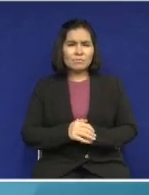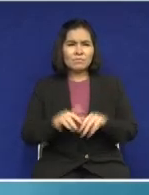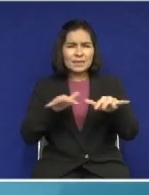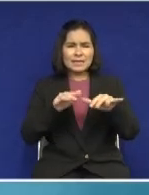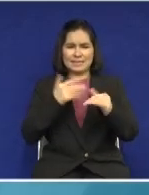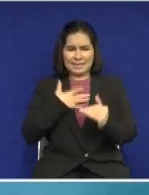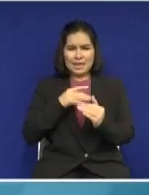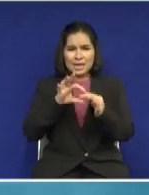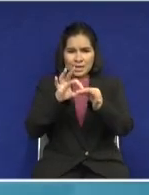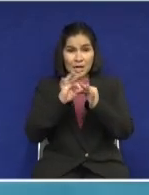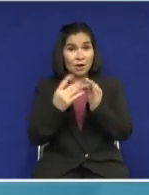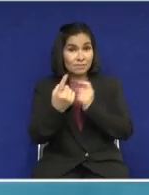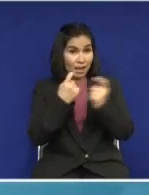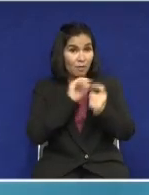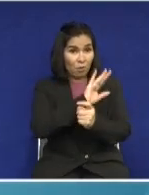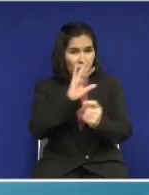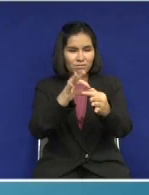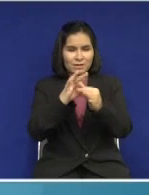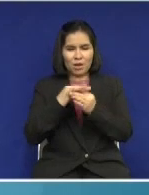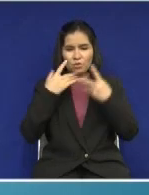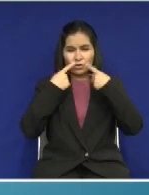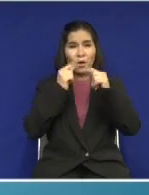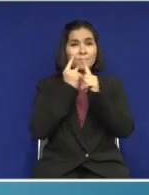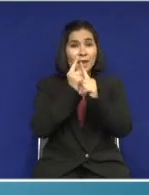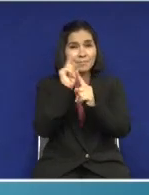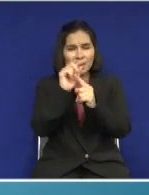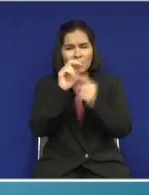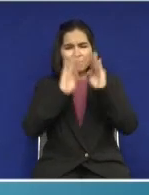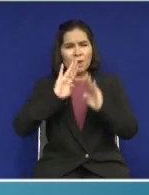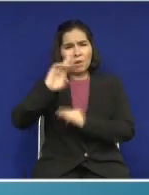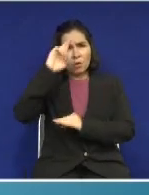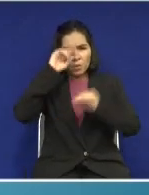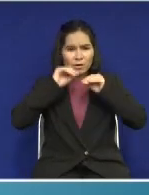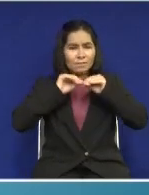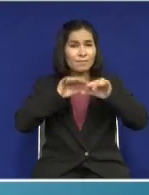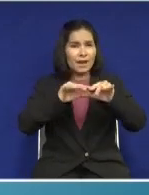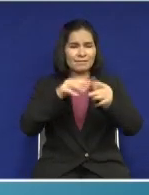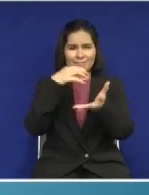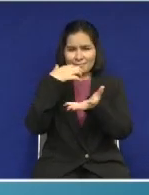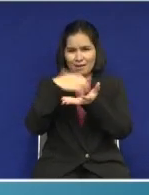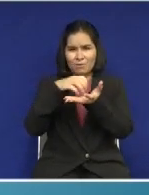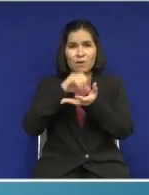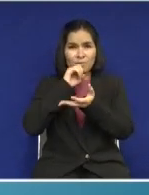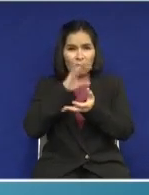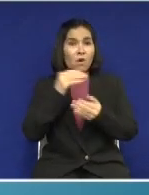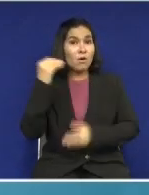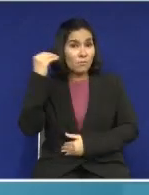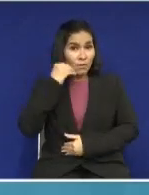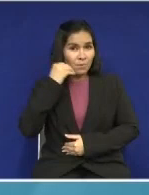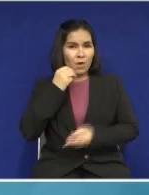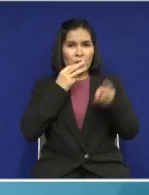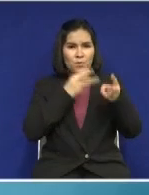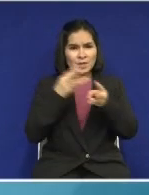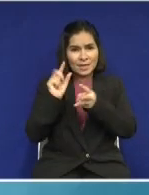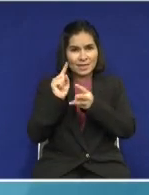างหลักการของระบาดวิทยานะคะหลักการของทางระบาดวิทยาค่ะได้บอกไว้ว่าปกติแล้วค่ะเราจะใช้2